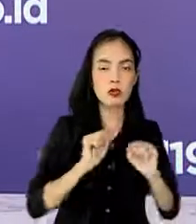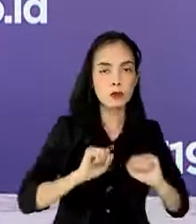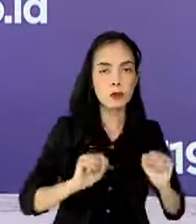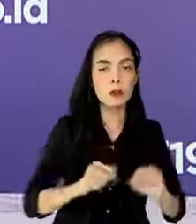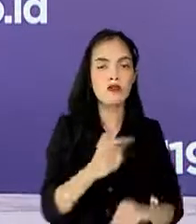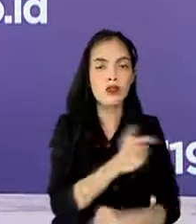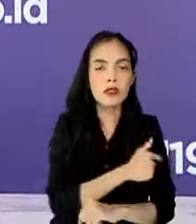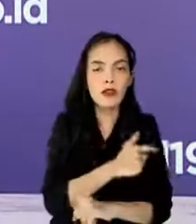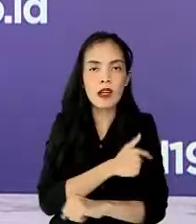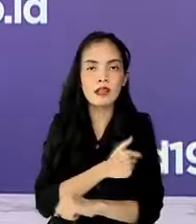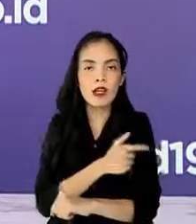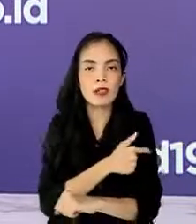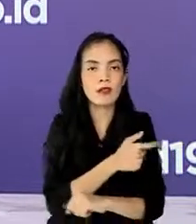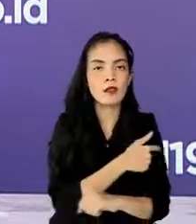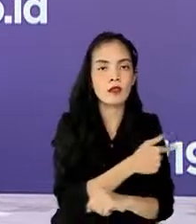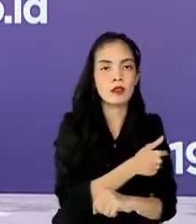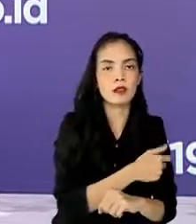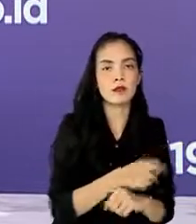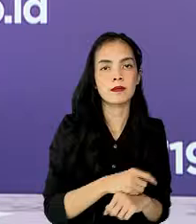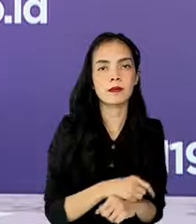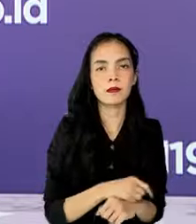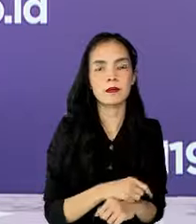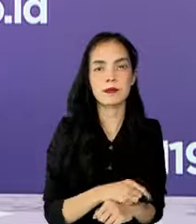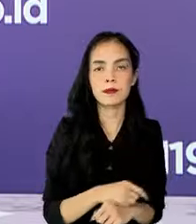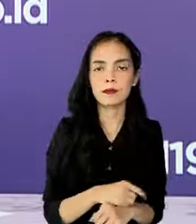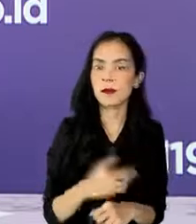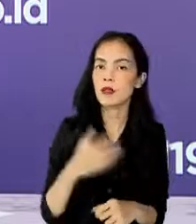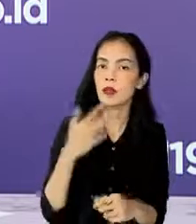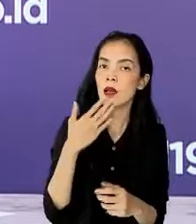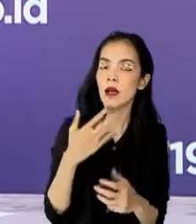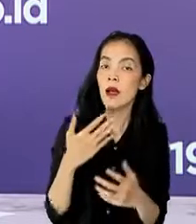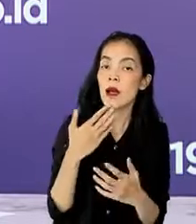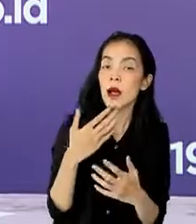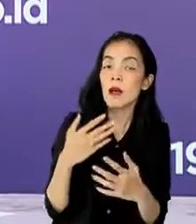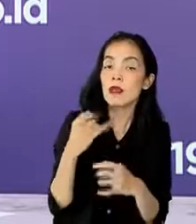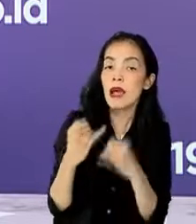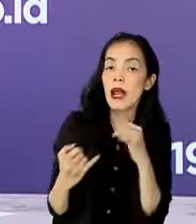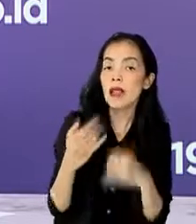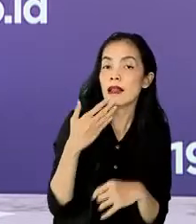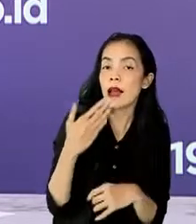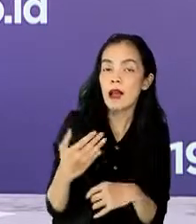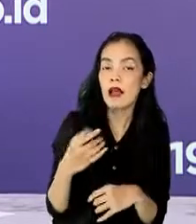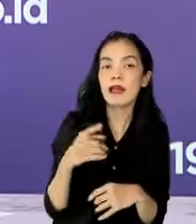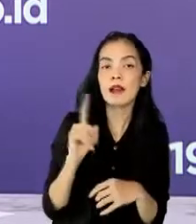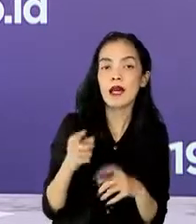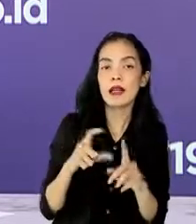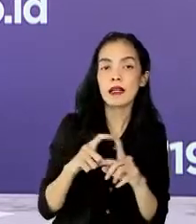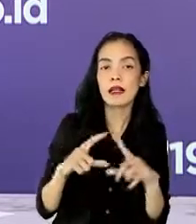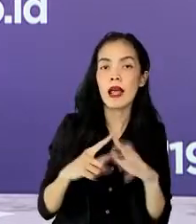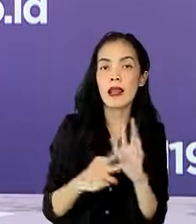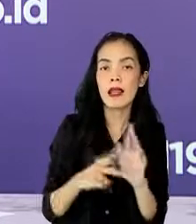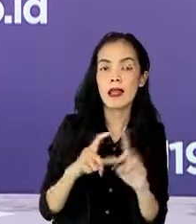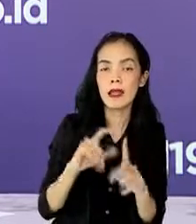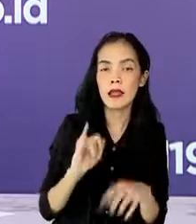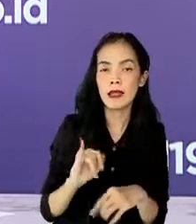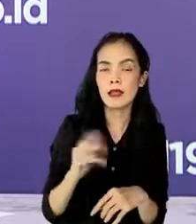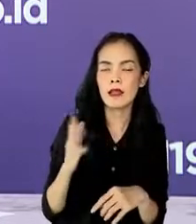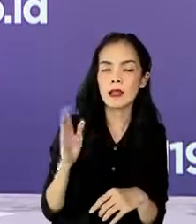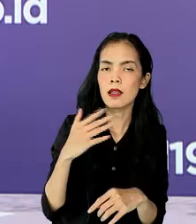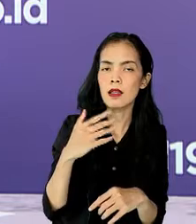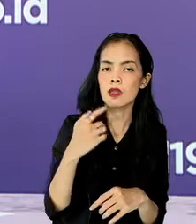hai Hai pertanyaan terakhir Prof dari dan di kompas.com Saya ingin bertanya mengenai